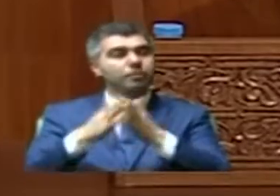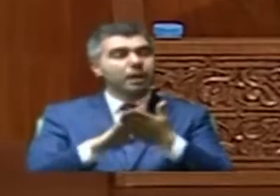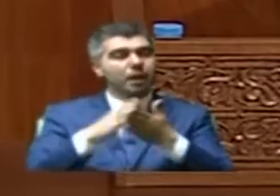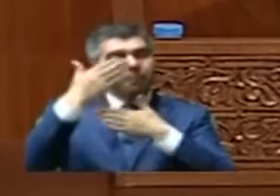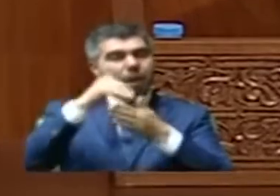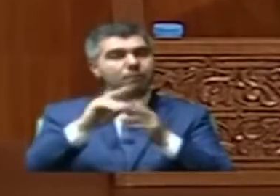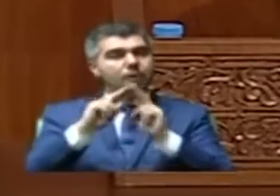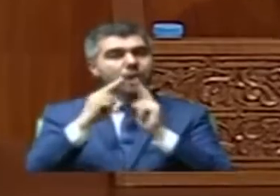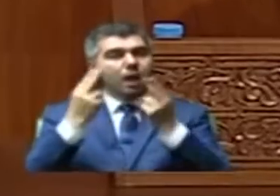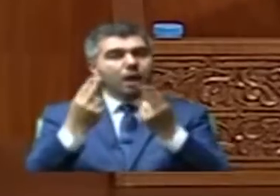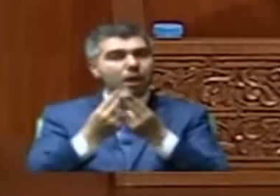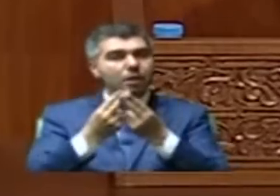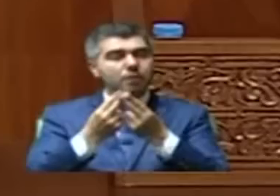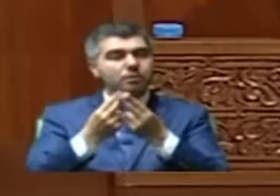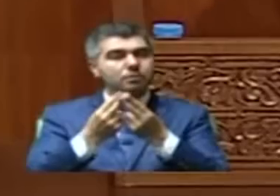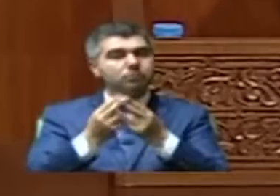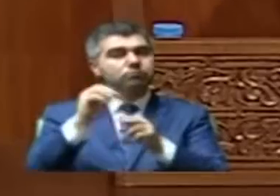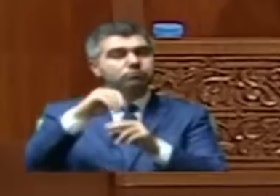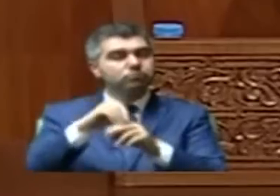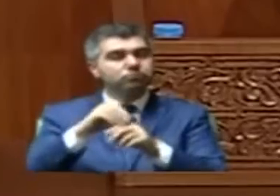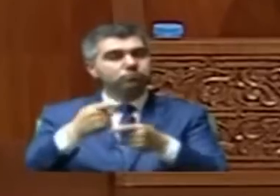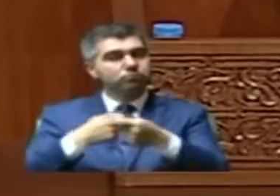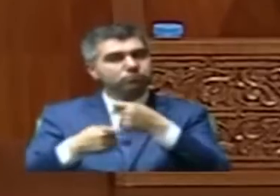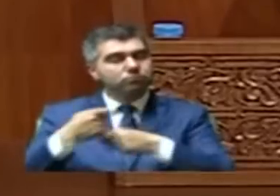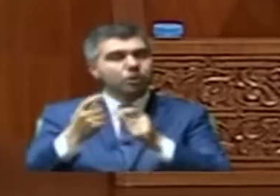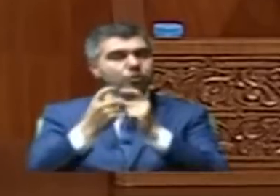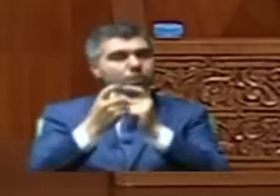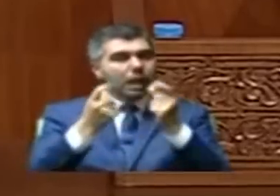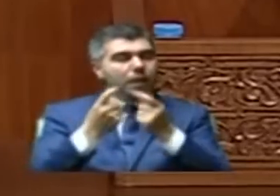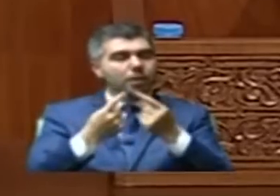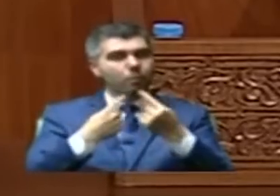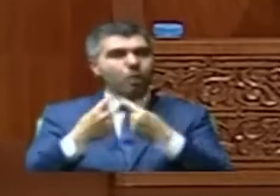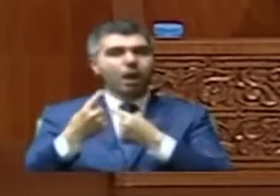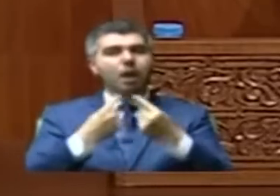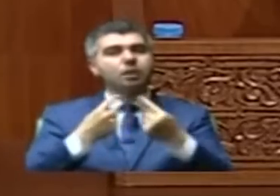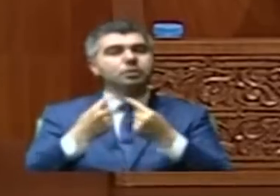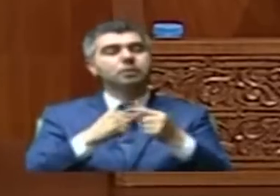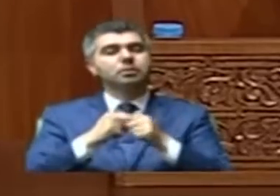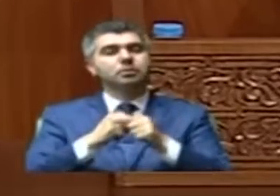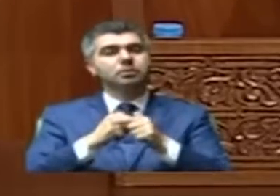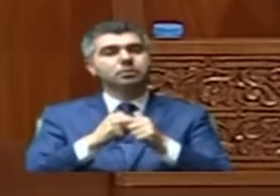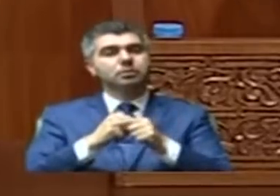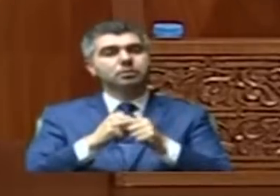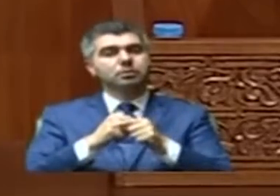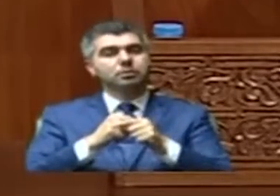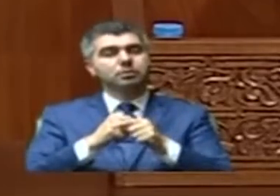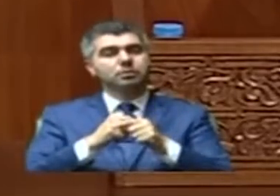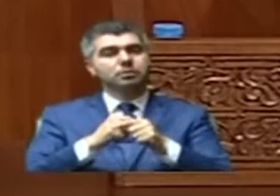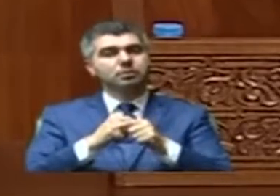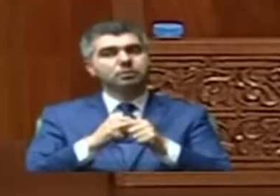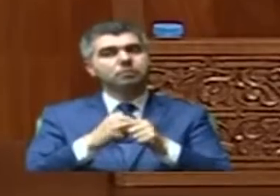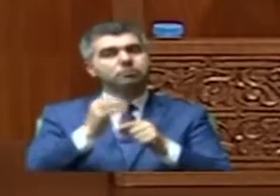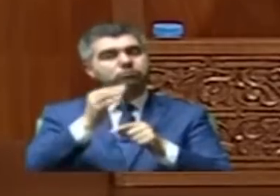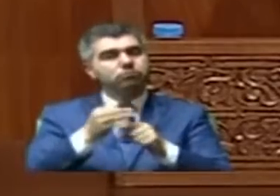فقط، ولكن أيضا عدد من القضايا بما فيها الاستثمار، وغادي تناقش إلى آخره. ويمكن أن يعني اللي بغى